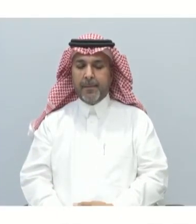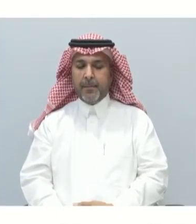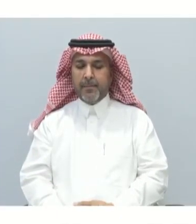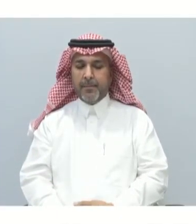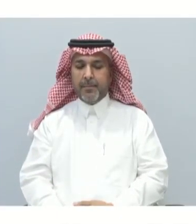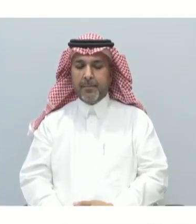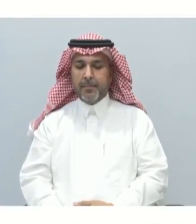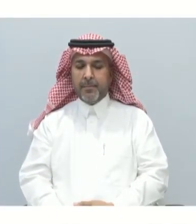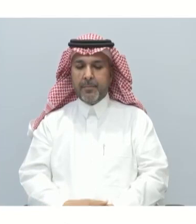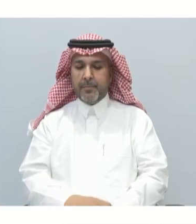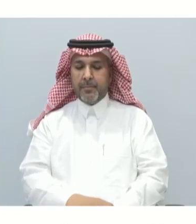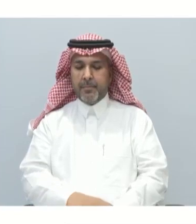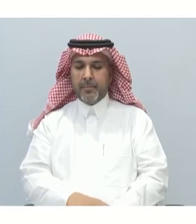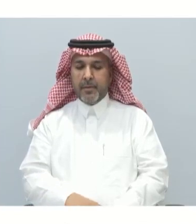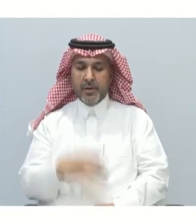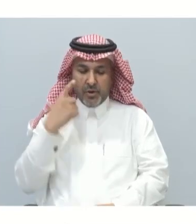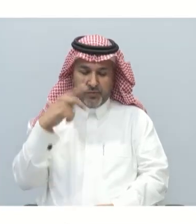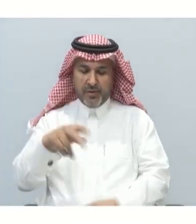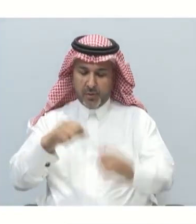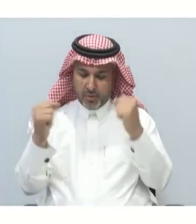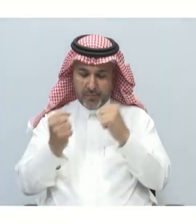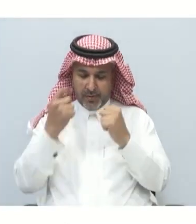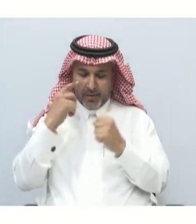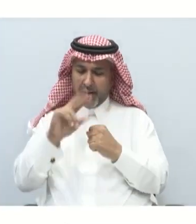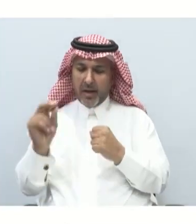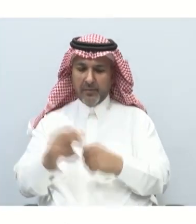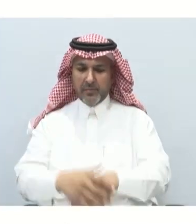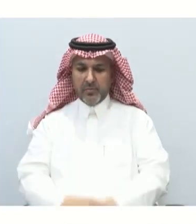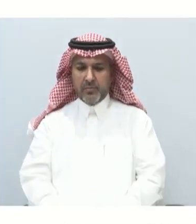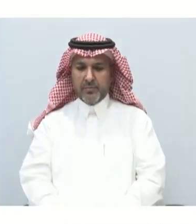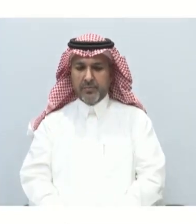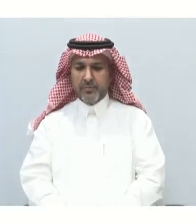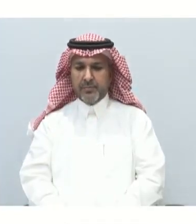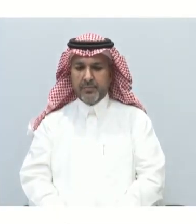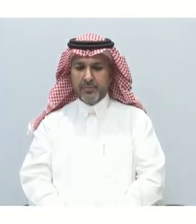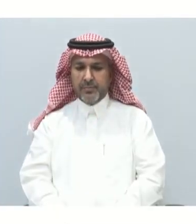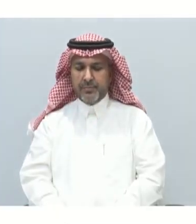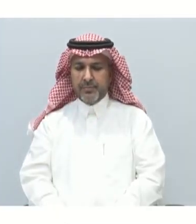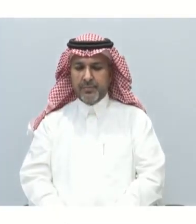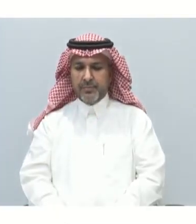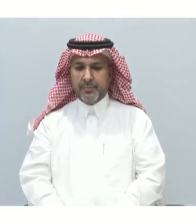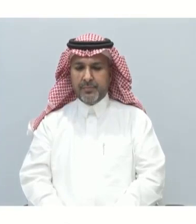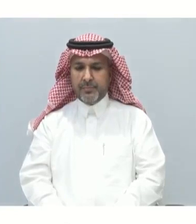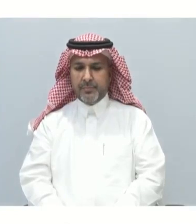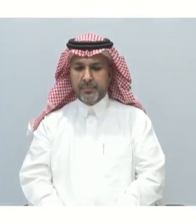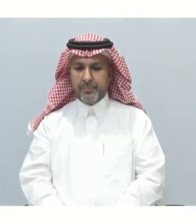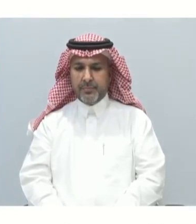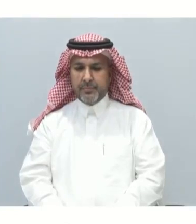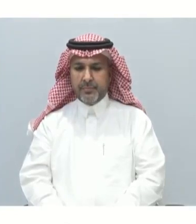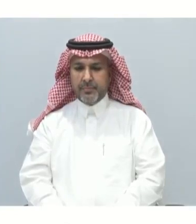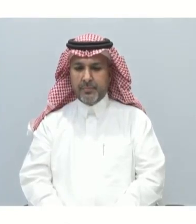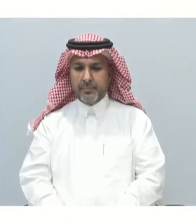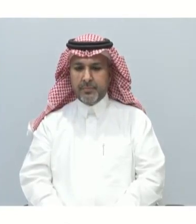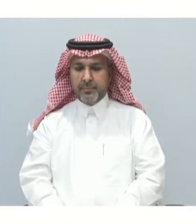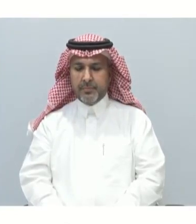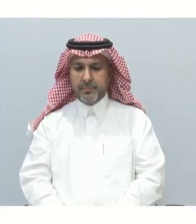المنت نشوف تحقق من فهمك ايضا لهذا المثال اعتقد ايضا ان في خطا هنا تحقق من فهمك اثنين